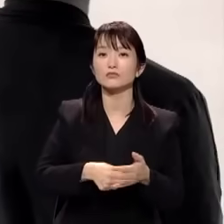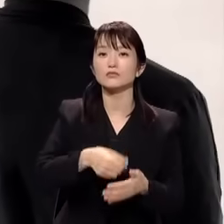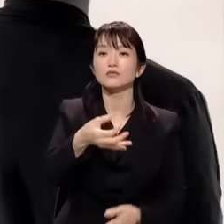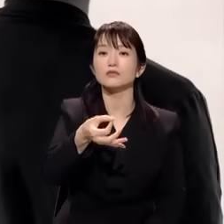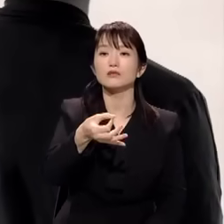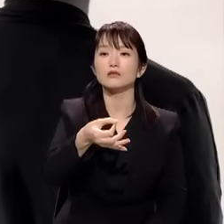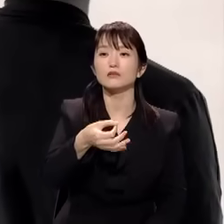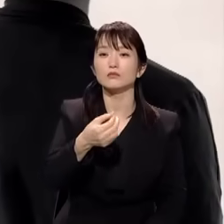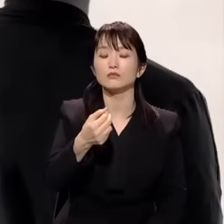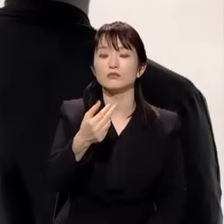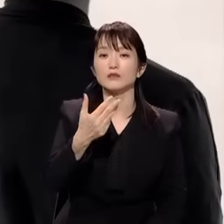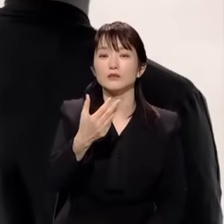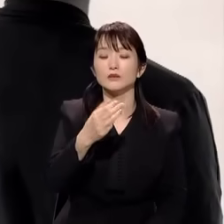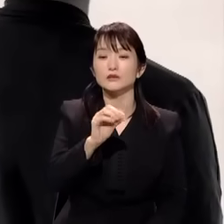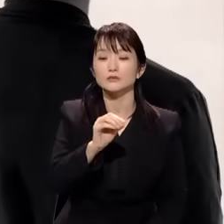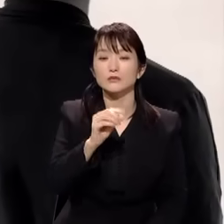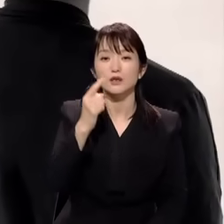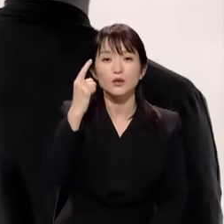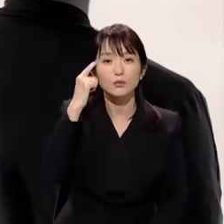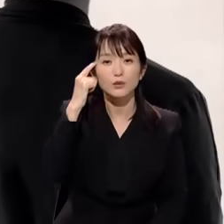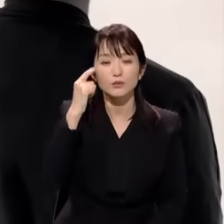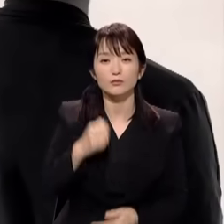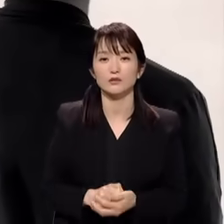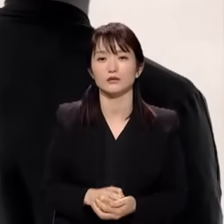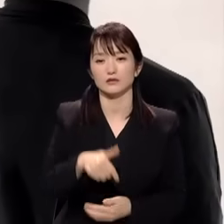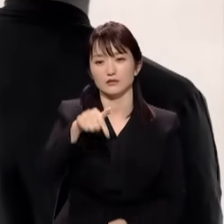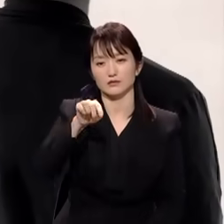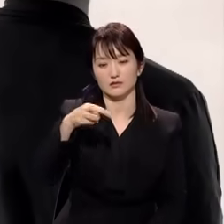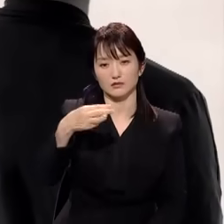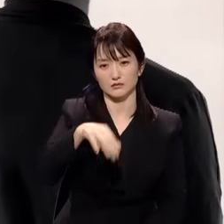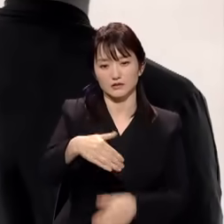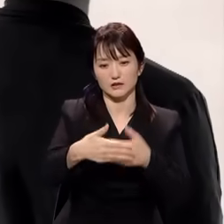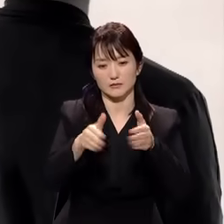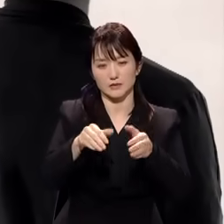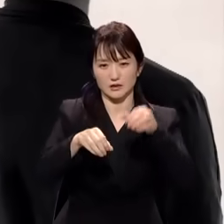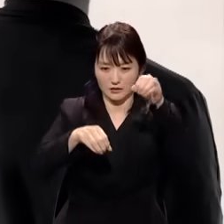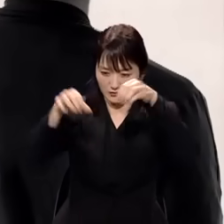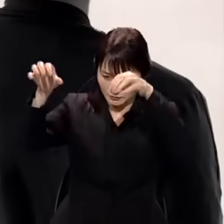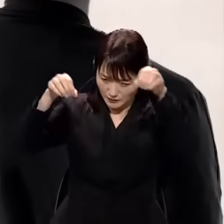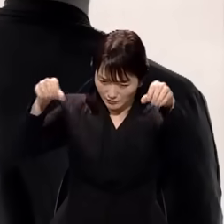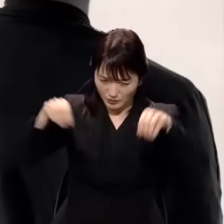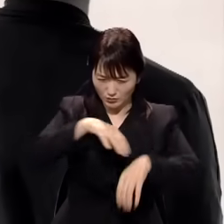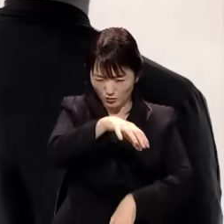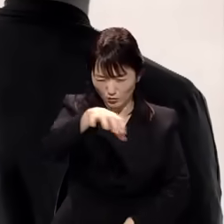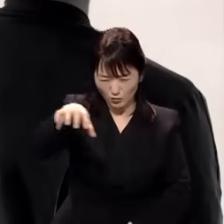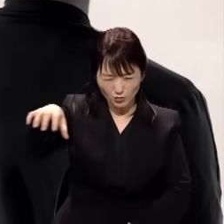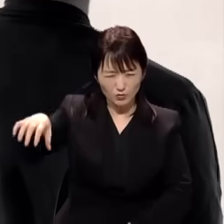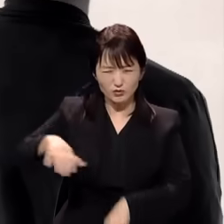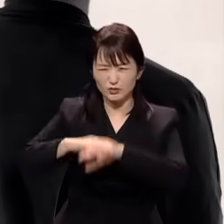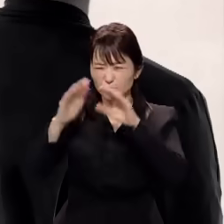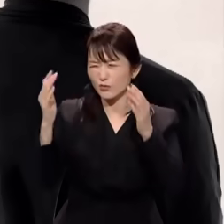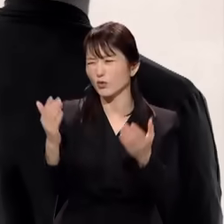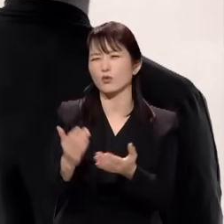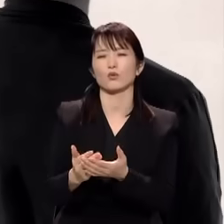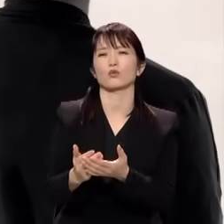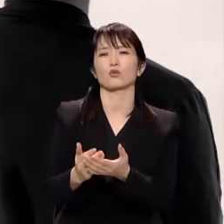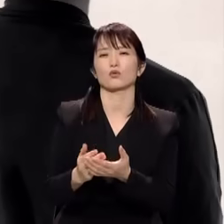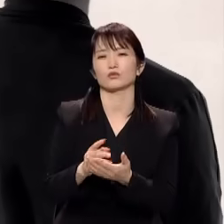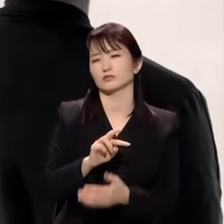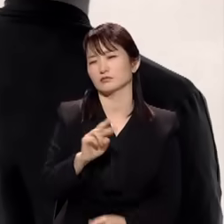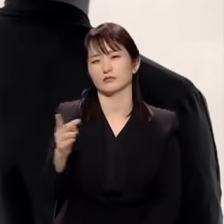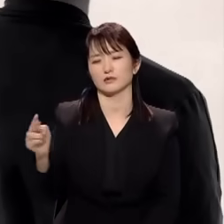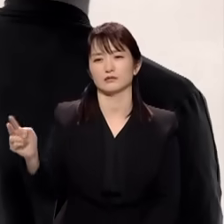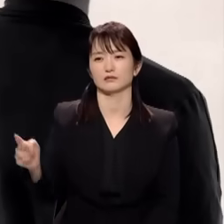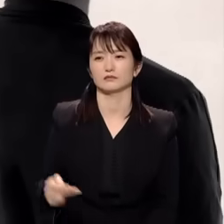들었다고 합니다. 그게 왜 그러냐? 거실등, 방등, 주방등, 시스템 스위치 전부 다 주인 동의 없이 전부 갈았다는